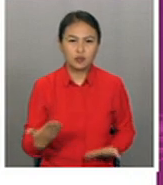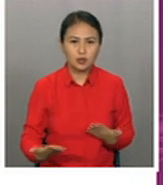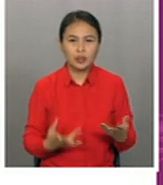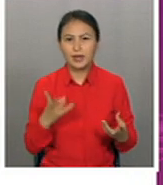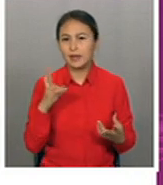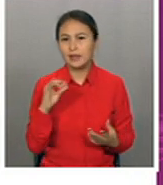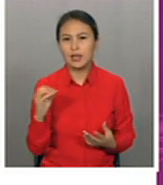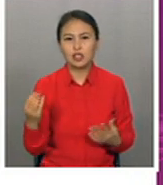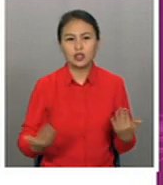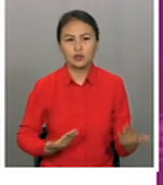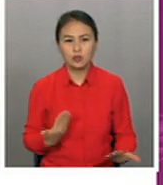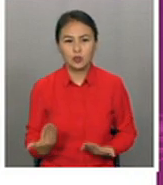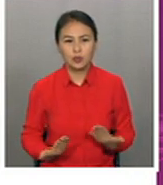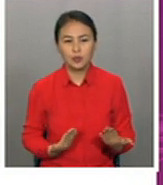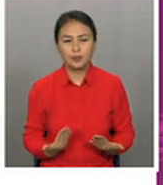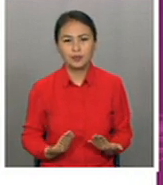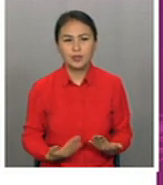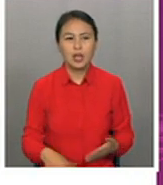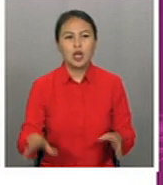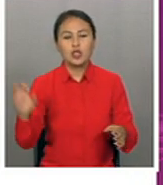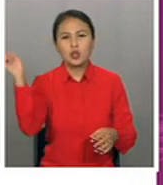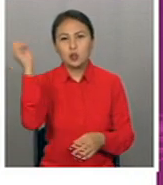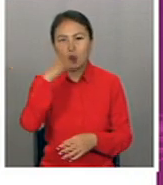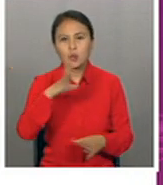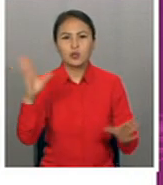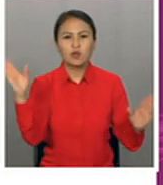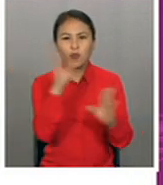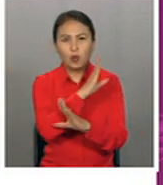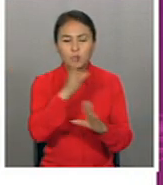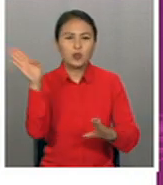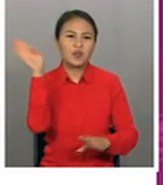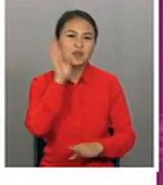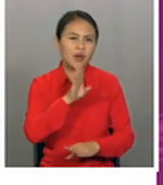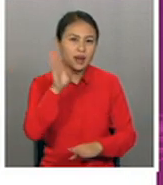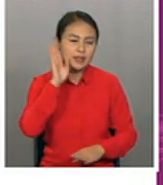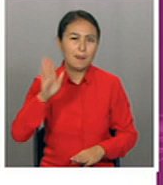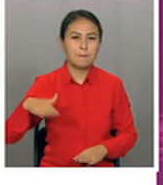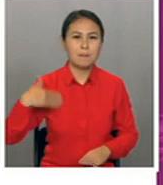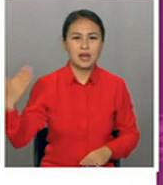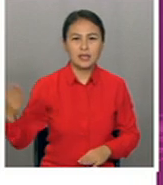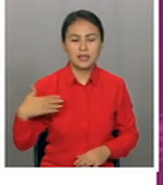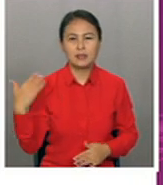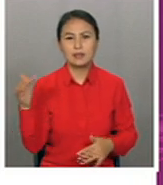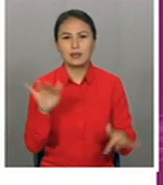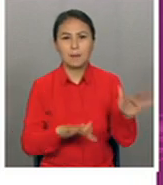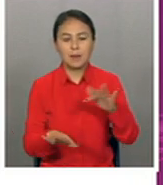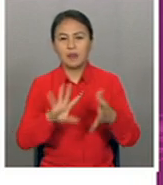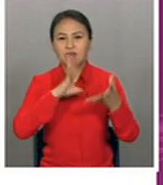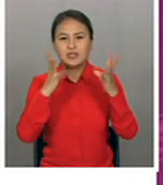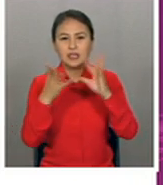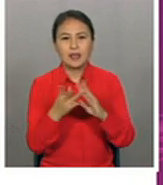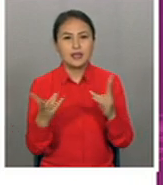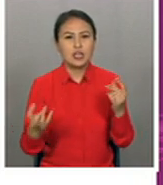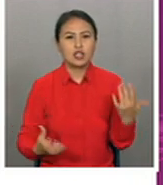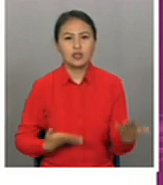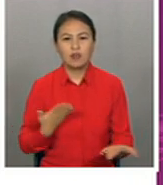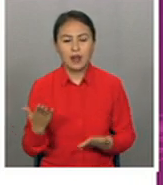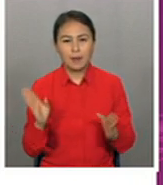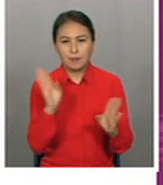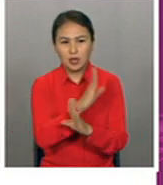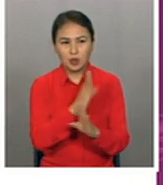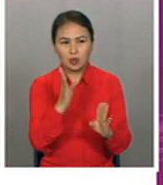неживую природу. Солнце, воздух, вода, полезные ископаемые – это неживая природа.